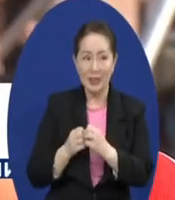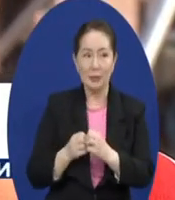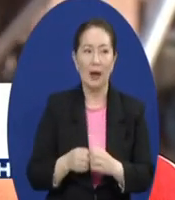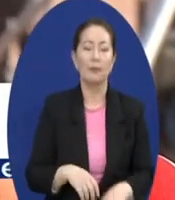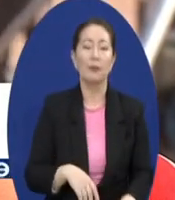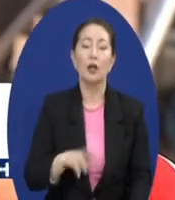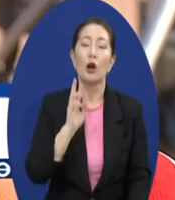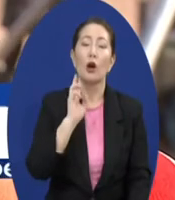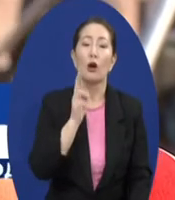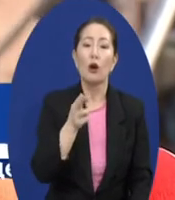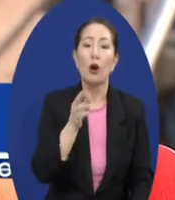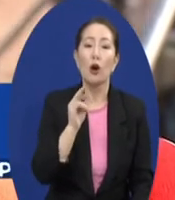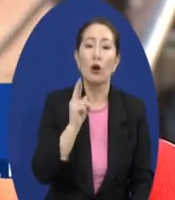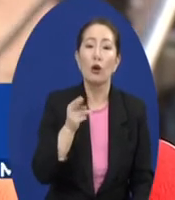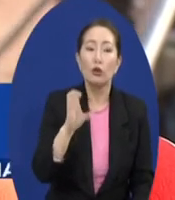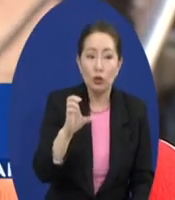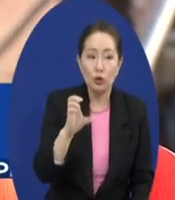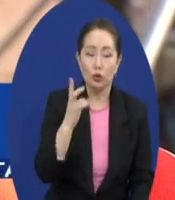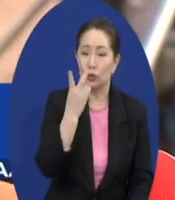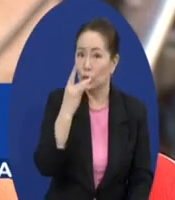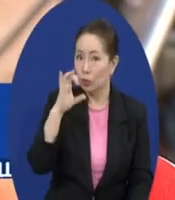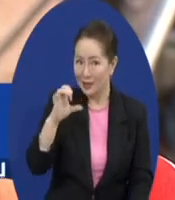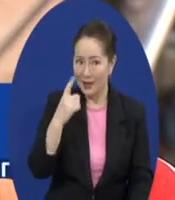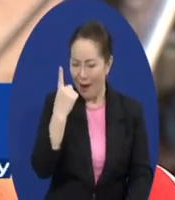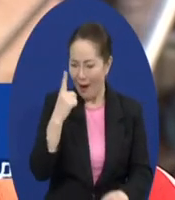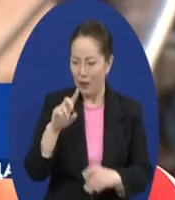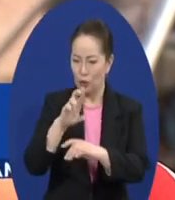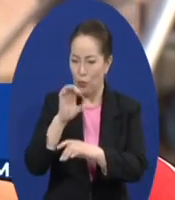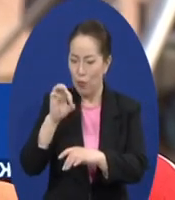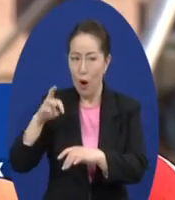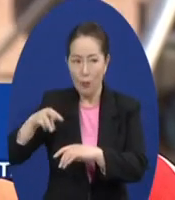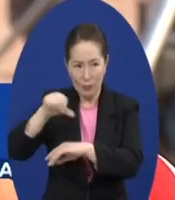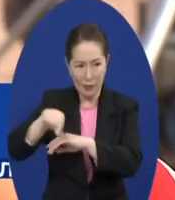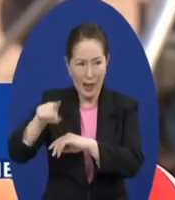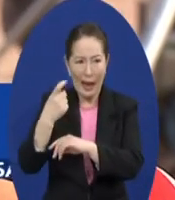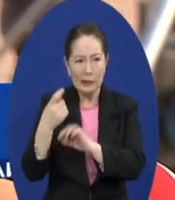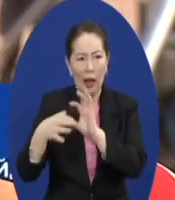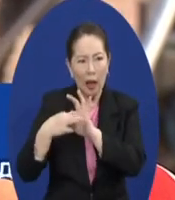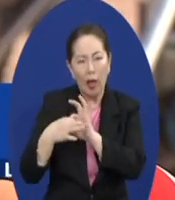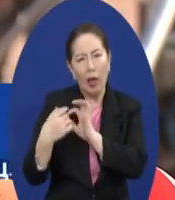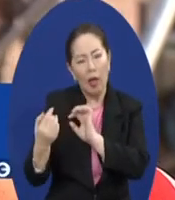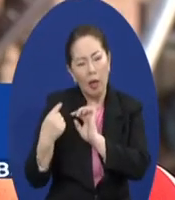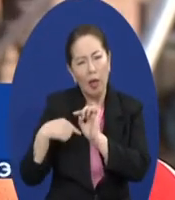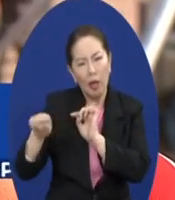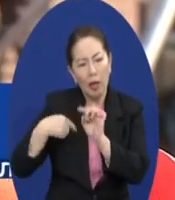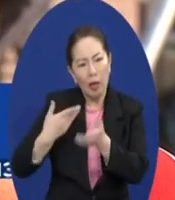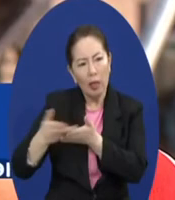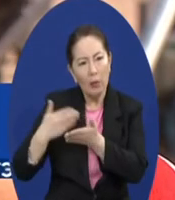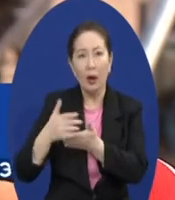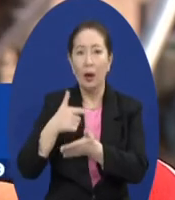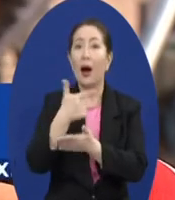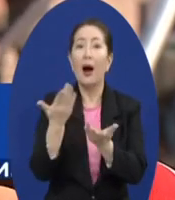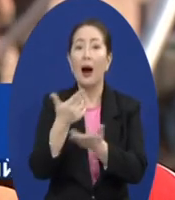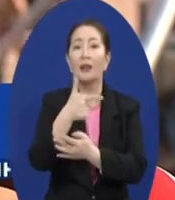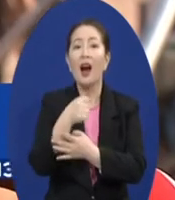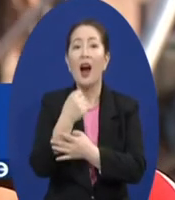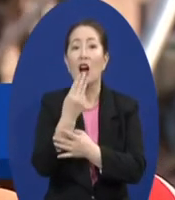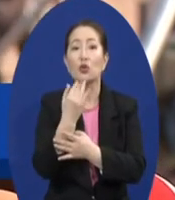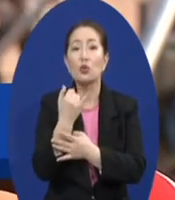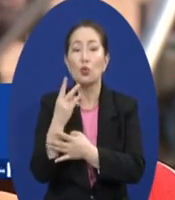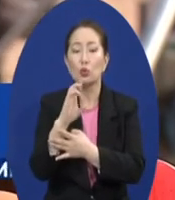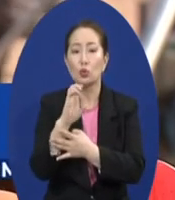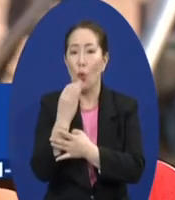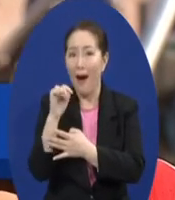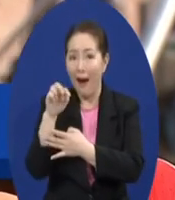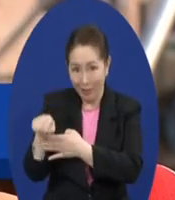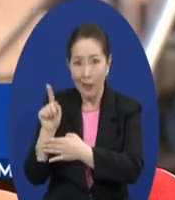нүүрс одоо өнөөдөр үндсэндээ ганцхан бомбтой хараат байгаа. Бид нар тэр юу харах байхгүй. Гашин сухад бомб энэ хангийн төмөр